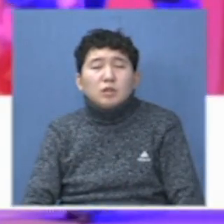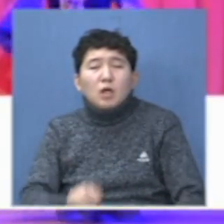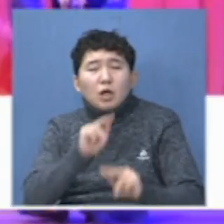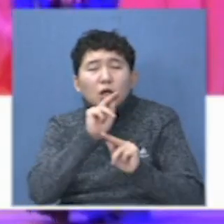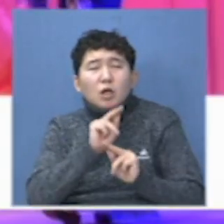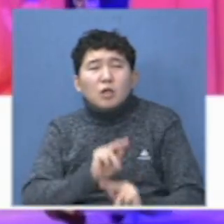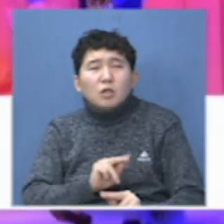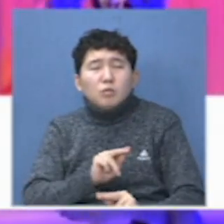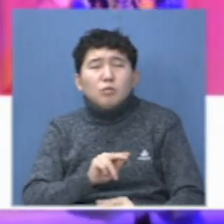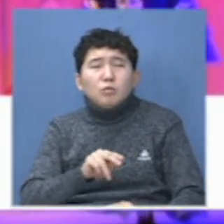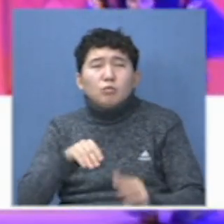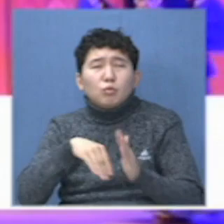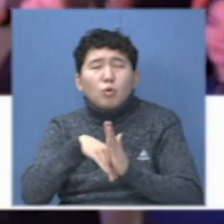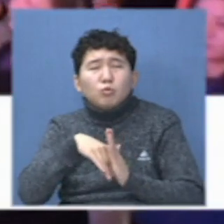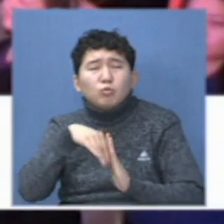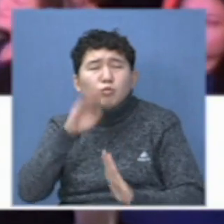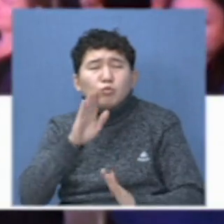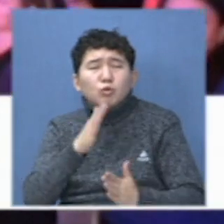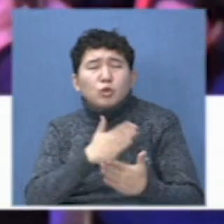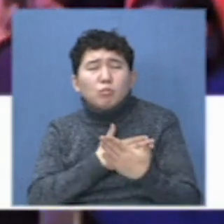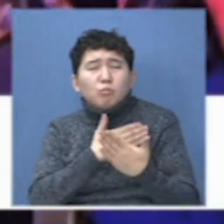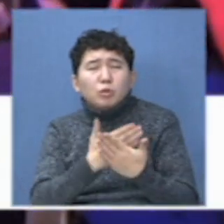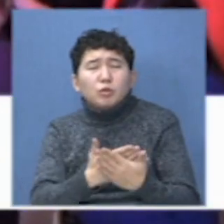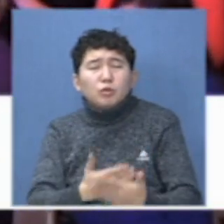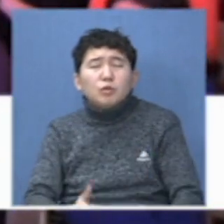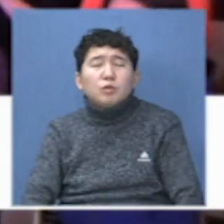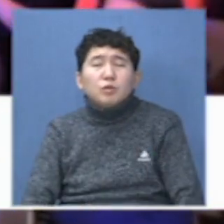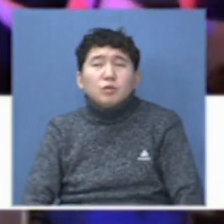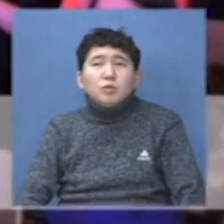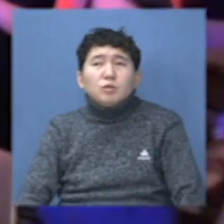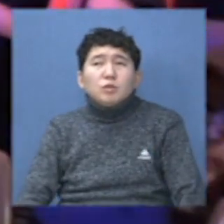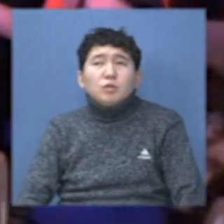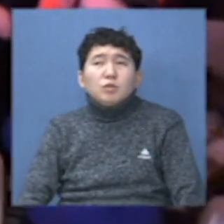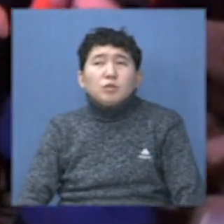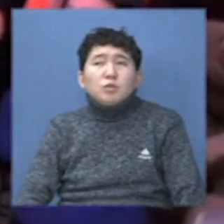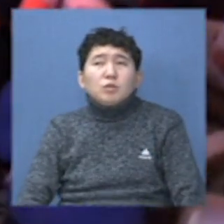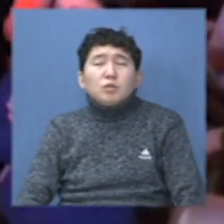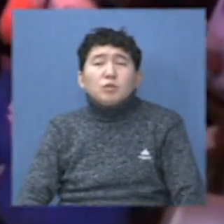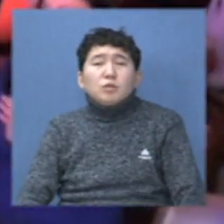работают самые искренние патриоты. Лейла Слямбекова, Анна Мацепула, Алтай Ахпарат.